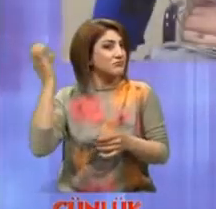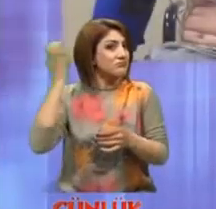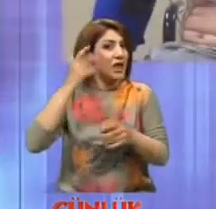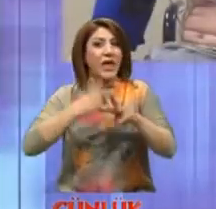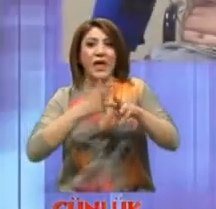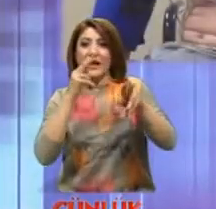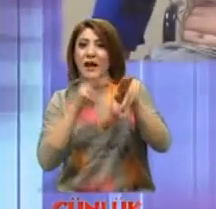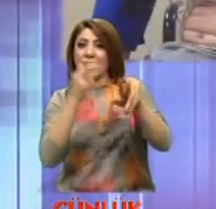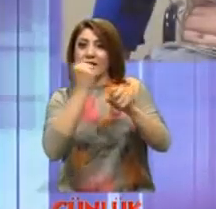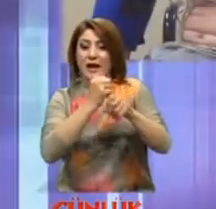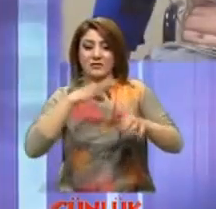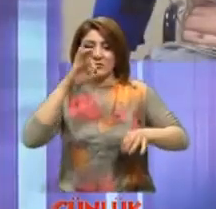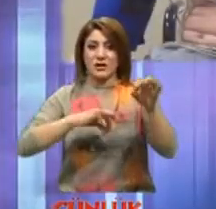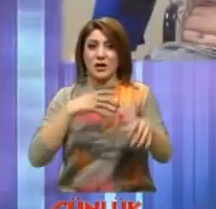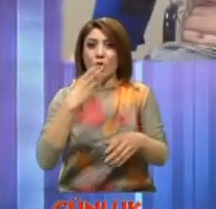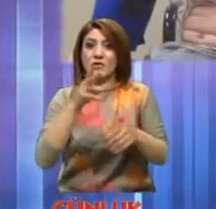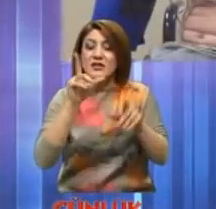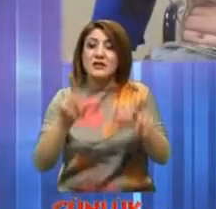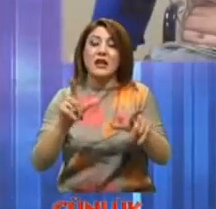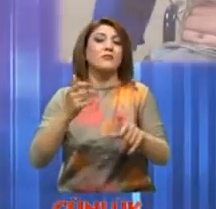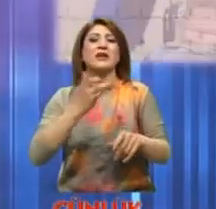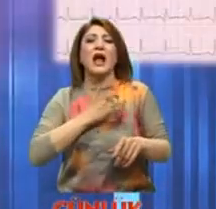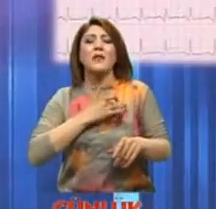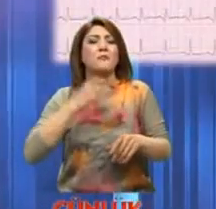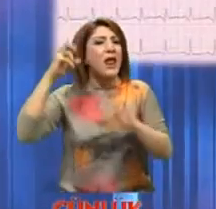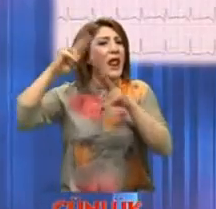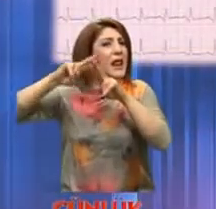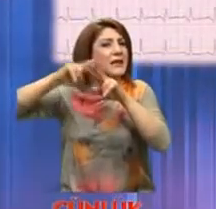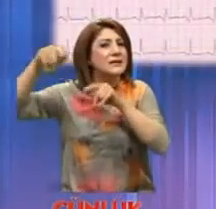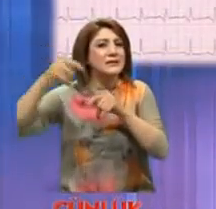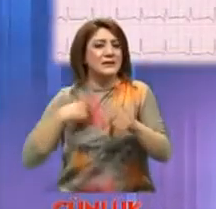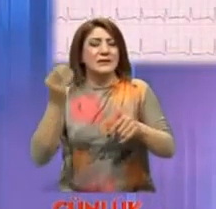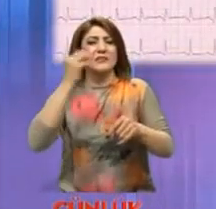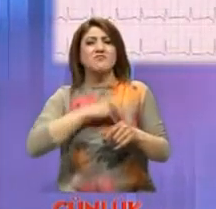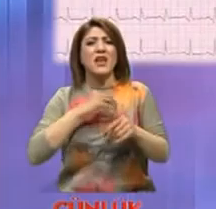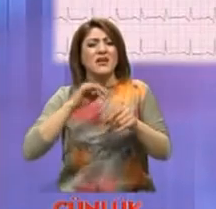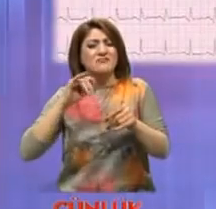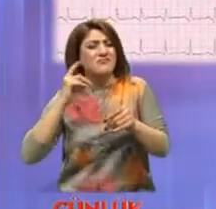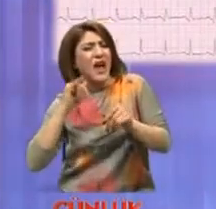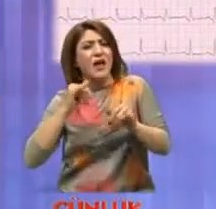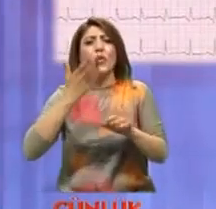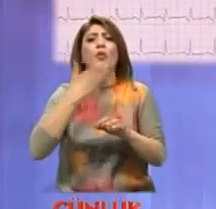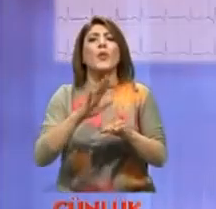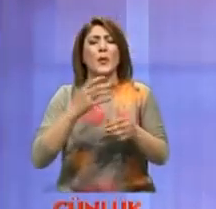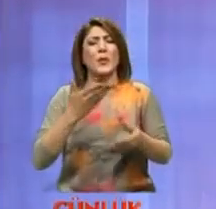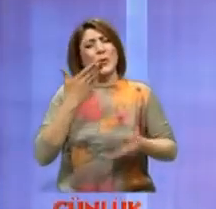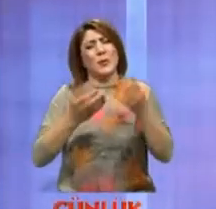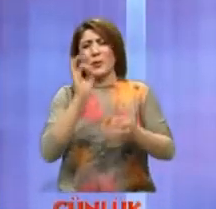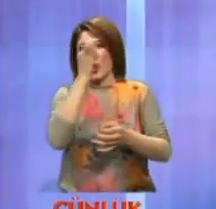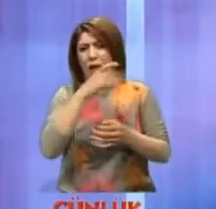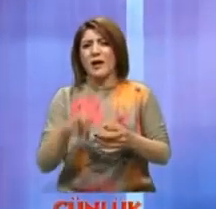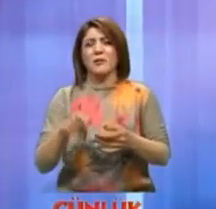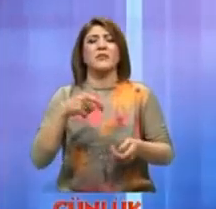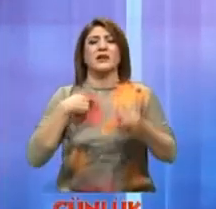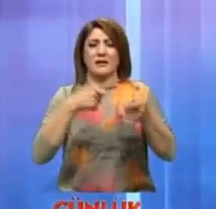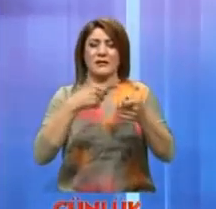EKG çektirilmesi gerekir. EKG, kalbin elektrik aktivitesini gösteren can yakmayan basit bir tetkiktir. Bu sayede genetik